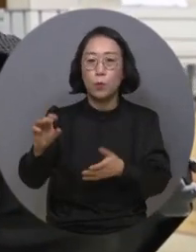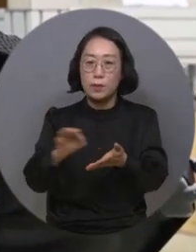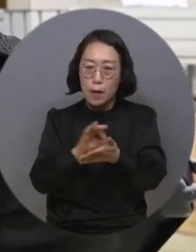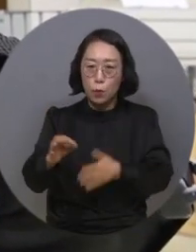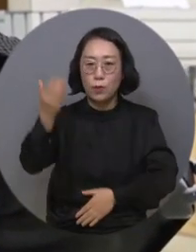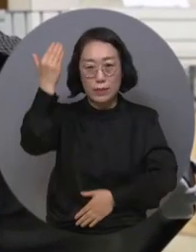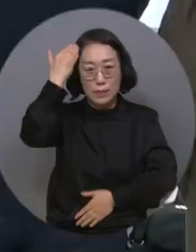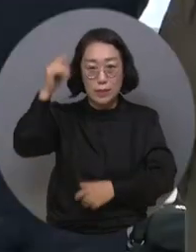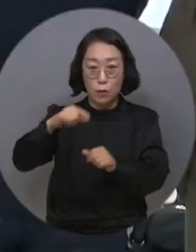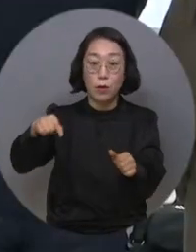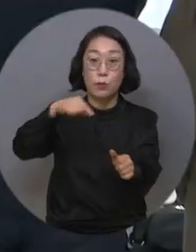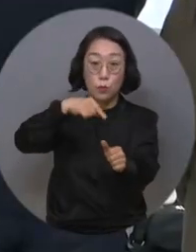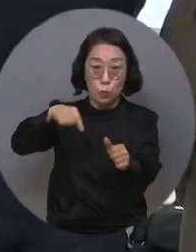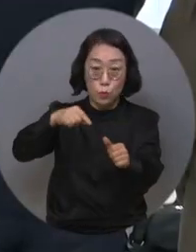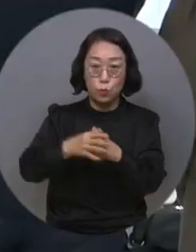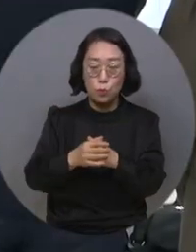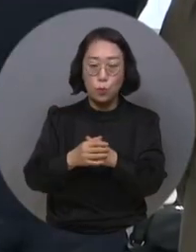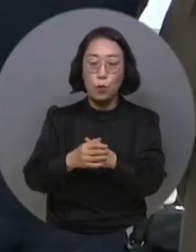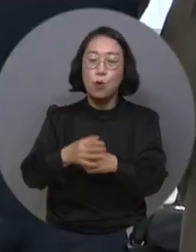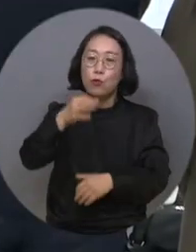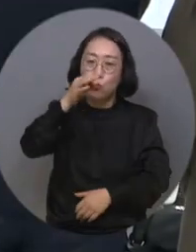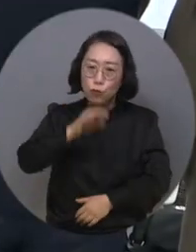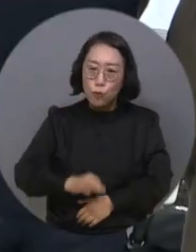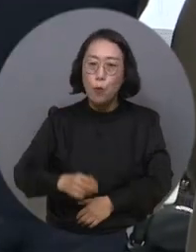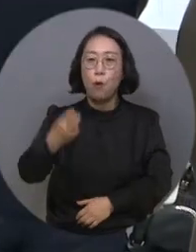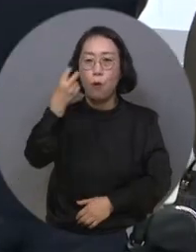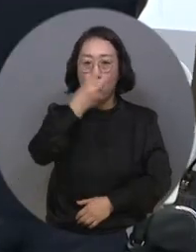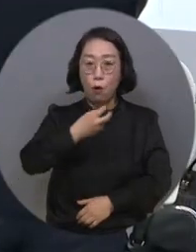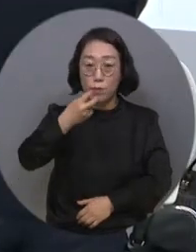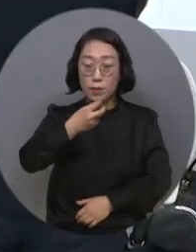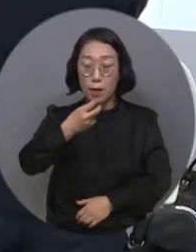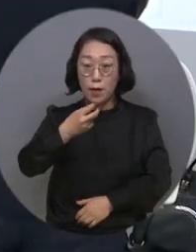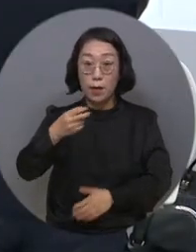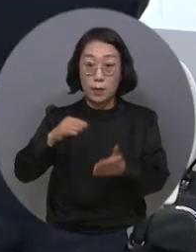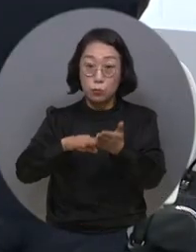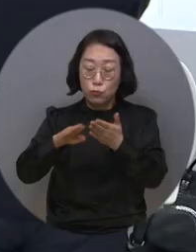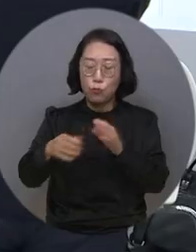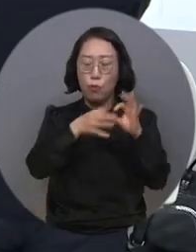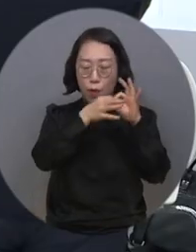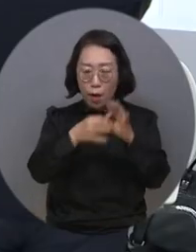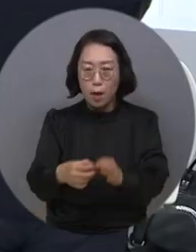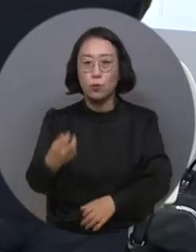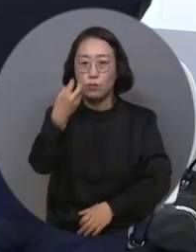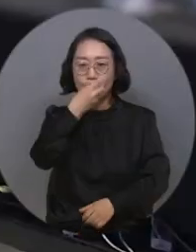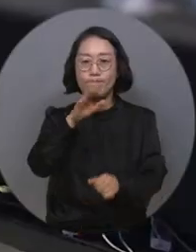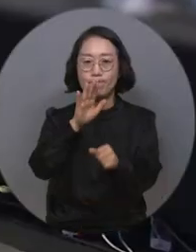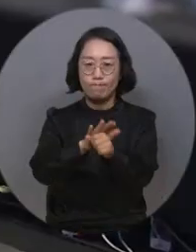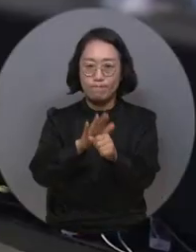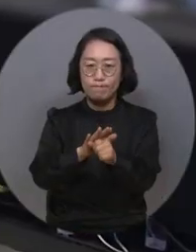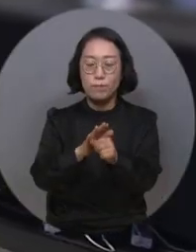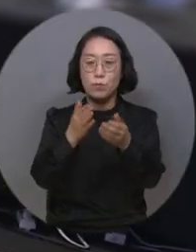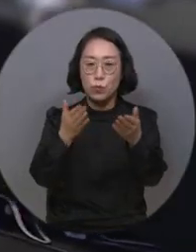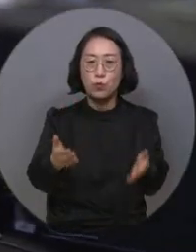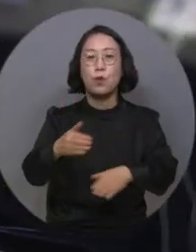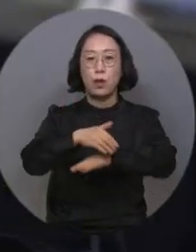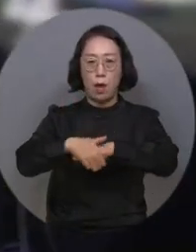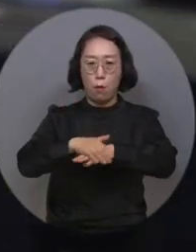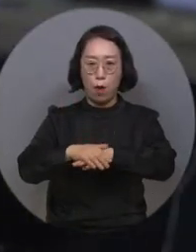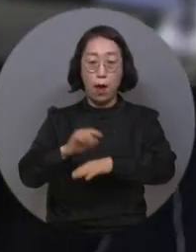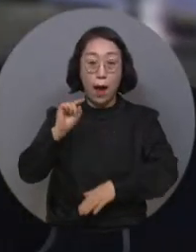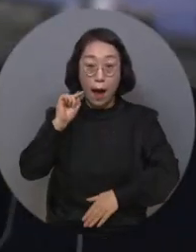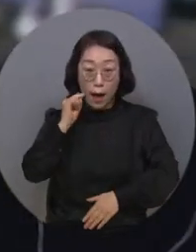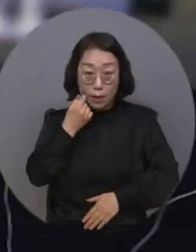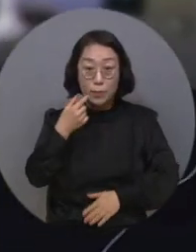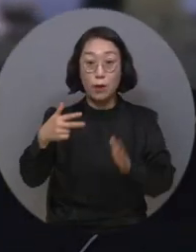공학 전문가의 교육 보족에게 유효성 검사 등 사후관리도 철저 계획입니다이를 위해 아름다운